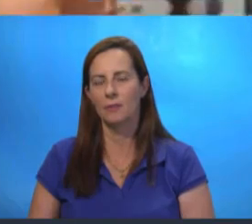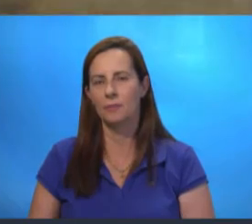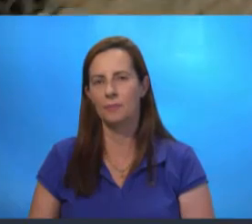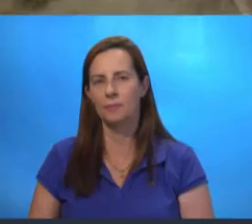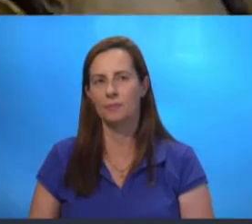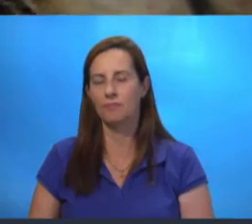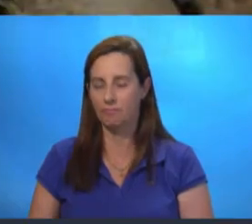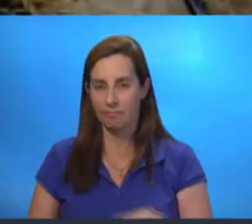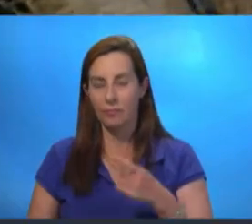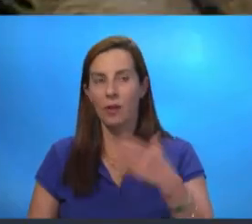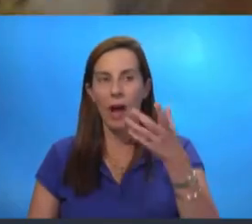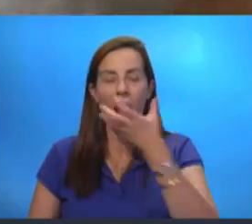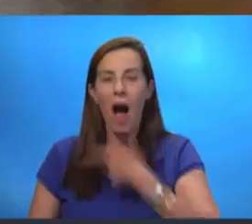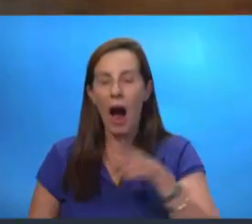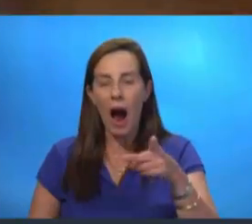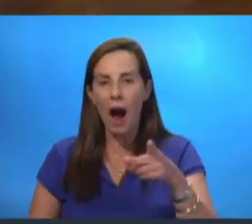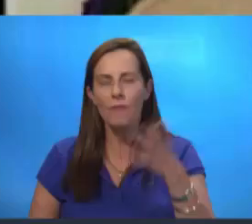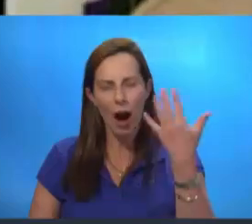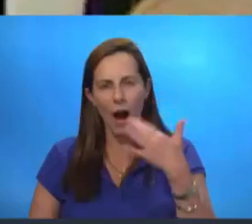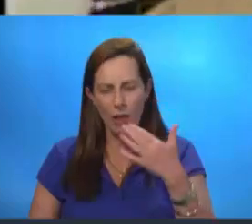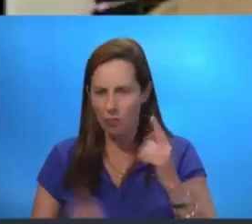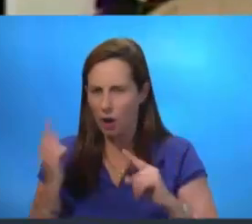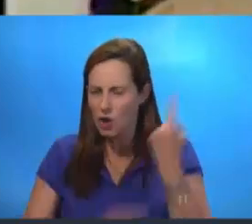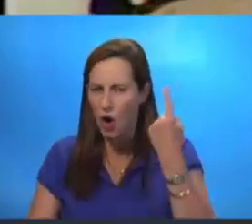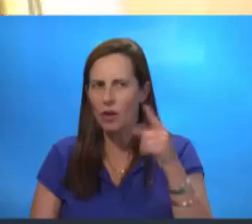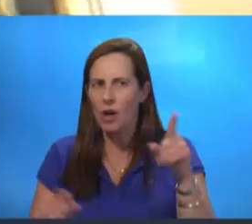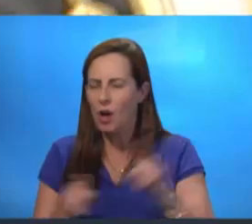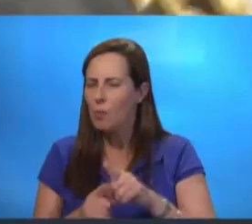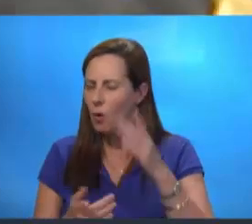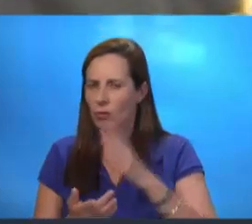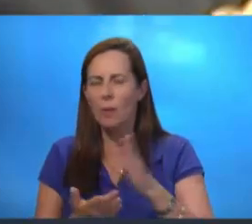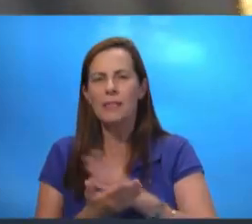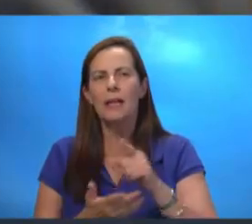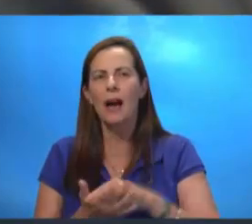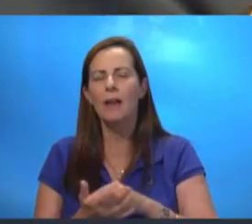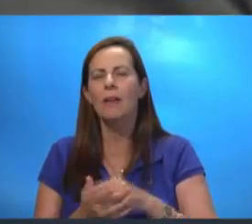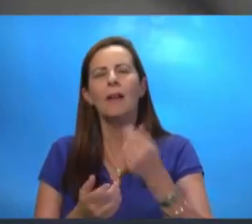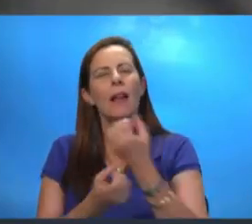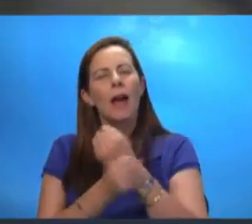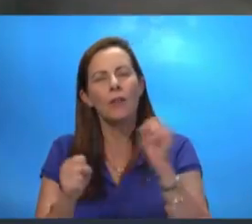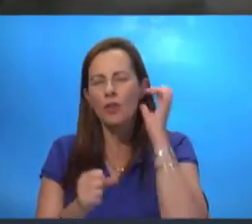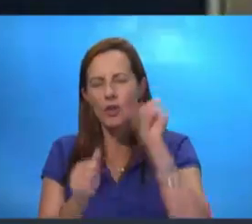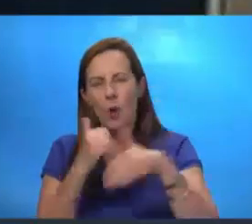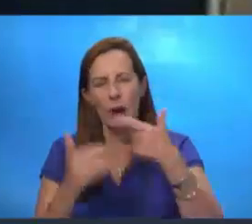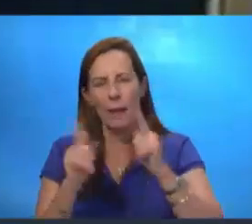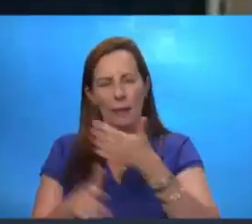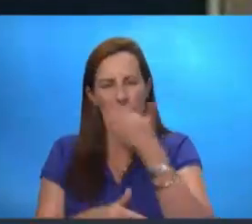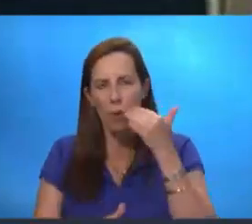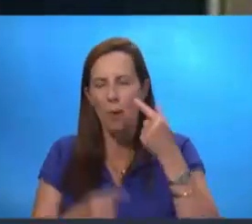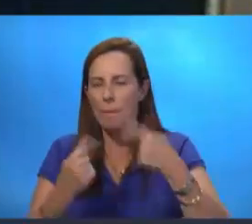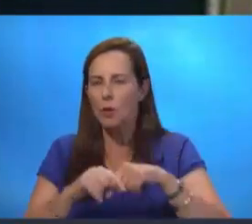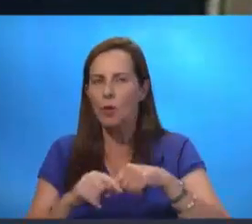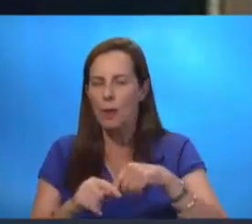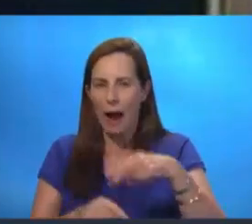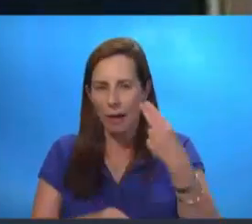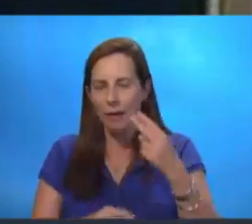מרן, גדול הדור, שבנושאים מסוימים היה פורץ דרך, כמו בפסיקה הדרמטית להתרת עגונות אחרי מלחמת יום הכיפורים, בתחום הגאווה